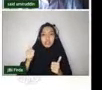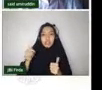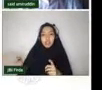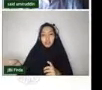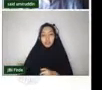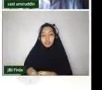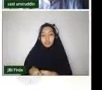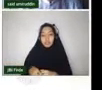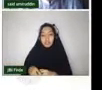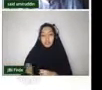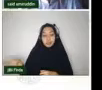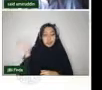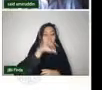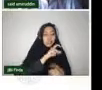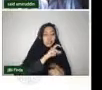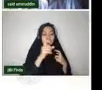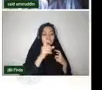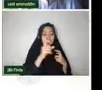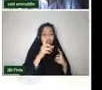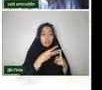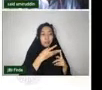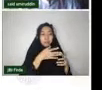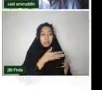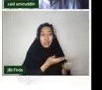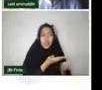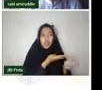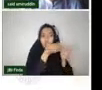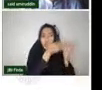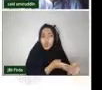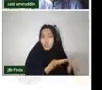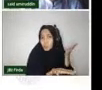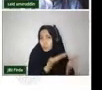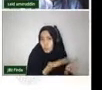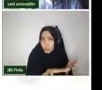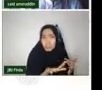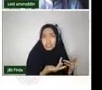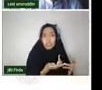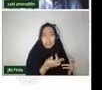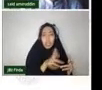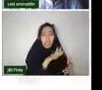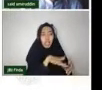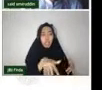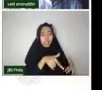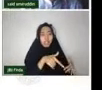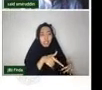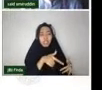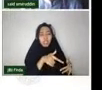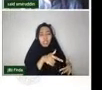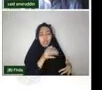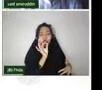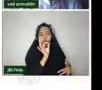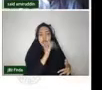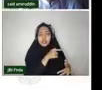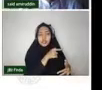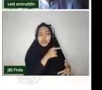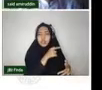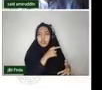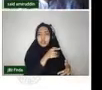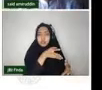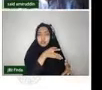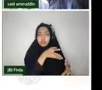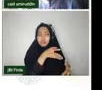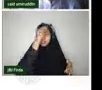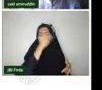sekolah luar biasa ada pelayanan khusus, mungkin dengan guru yang khusus, maka anak beliau itu, anak orang tua tersebut bisa menguasai pembelajaran